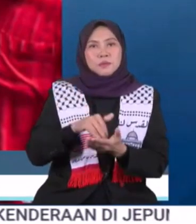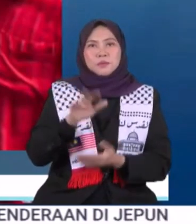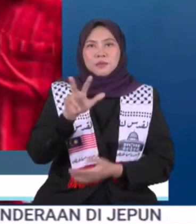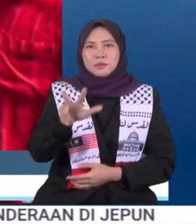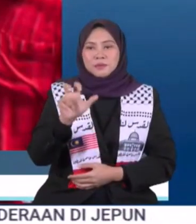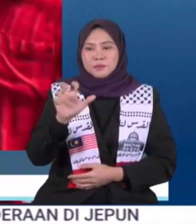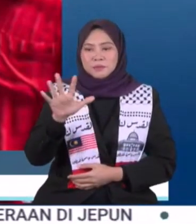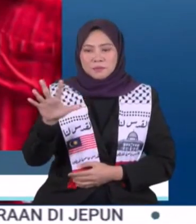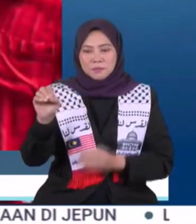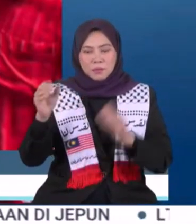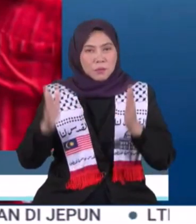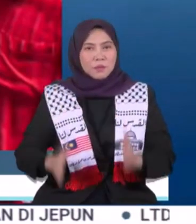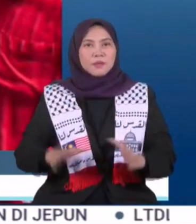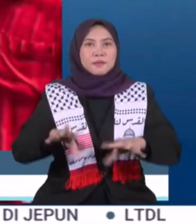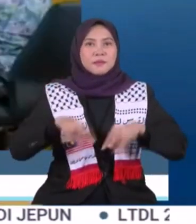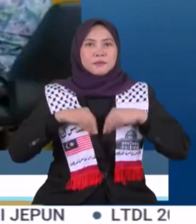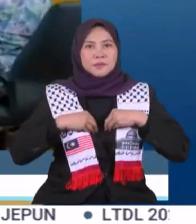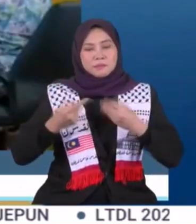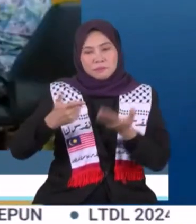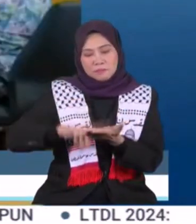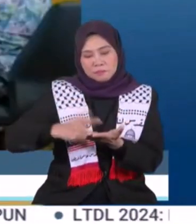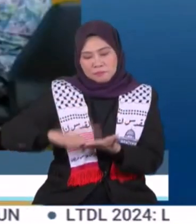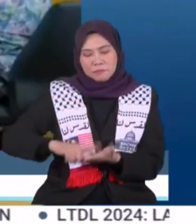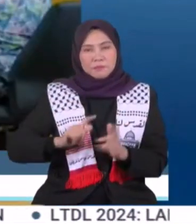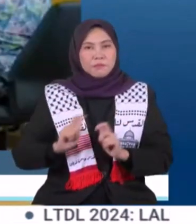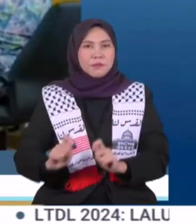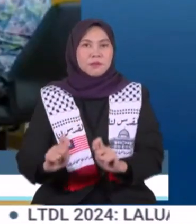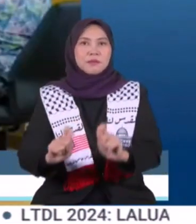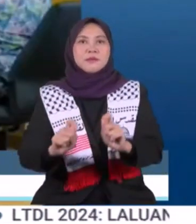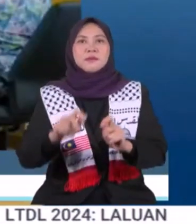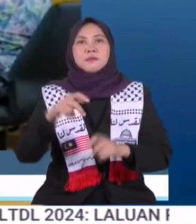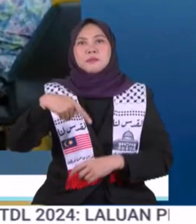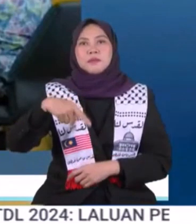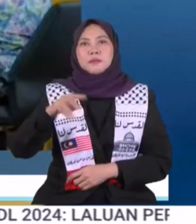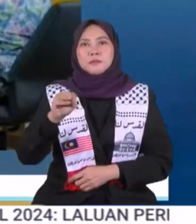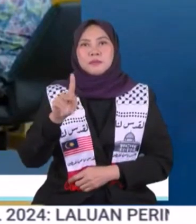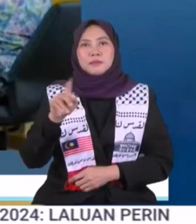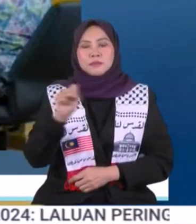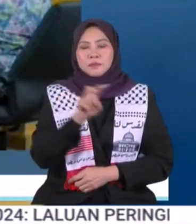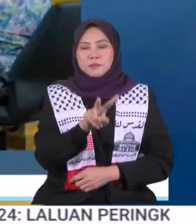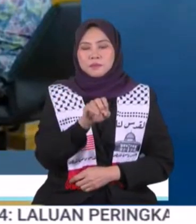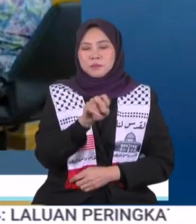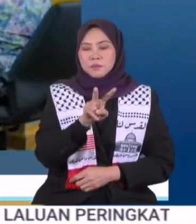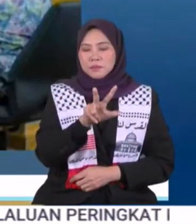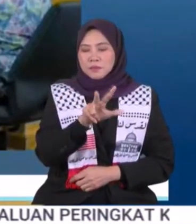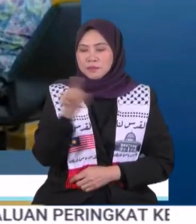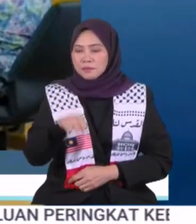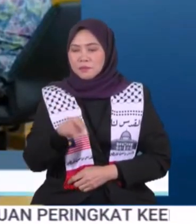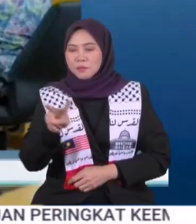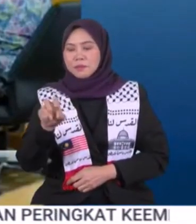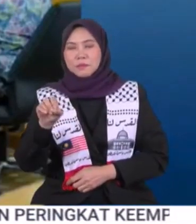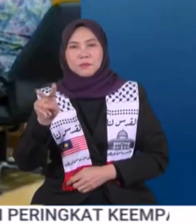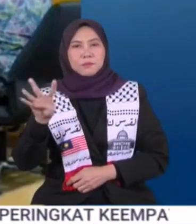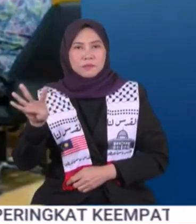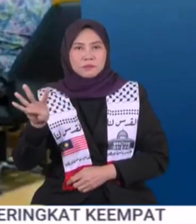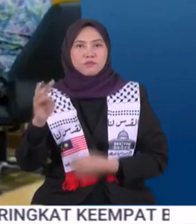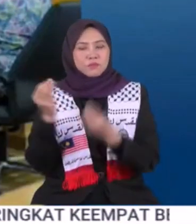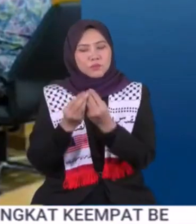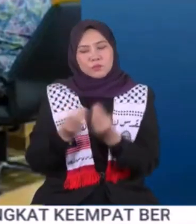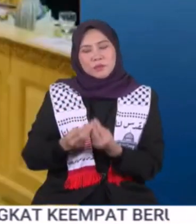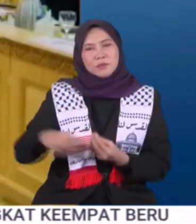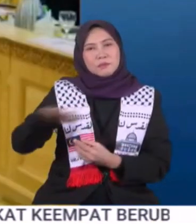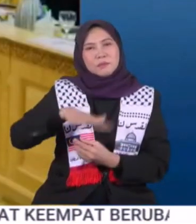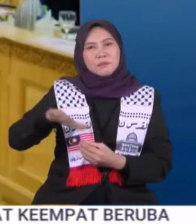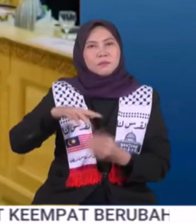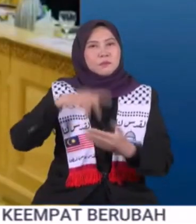479,350 penerima. Ia berdasarkan kepada pelaporan Pelan Tindakan Bersepadu PMKS 2023-2024. Secara purata,